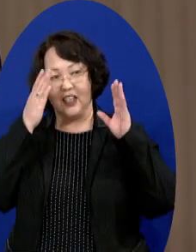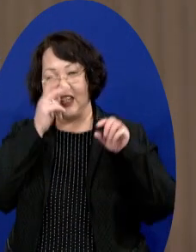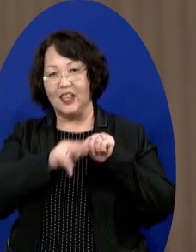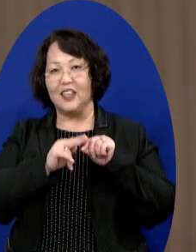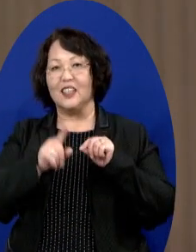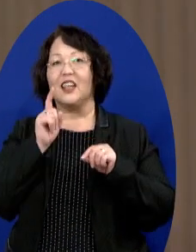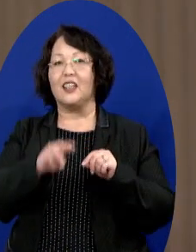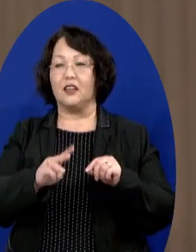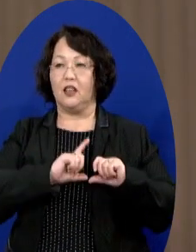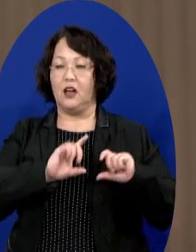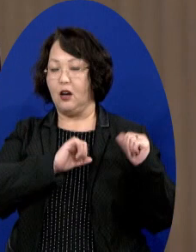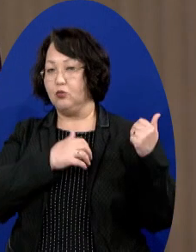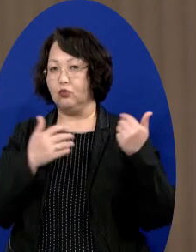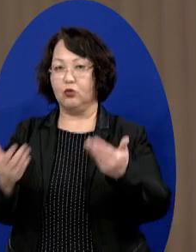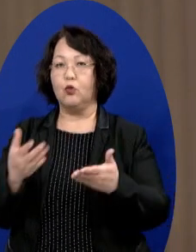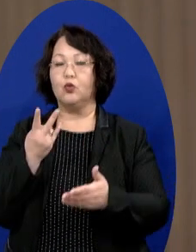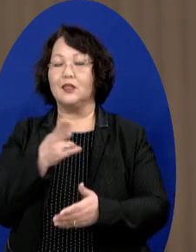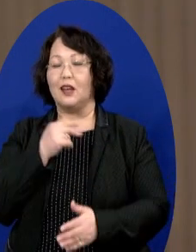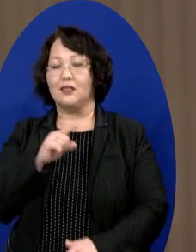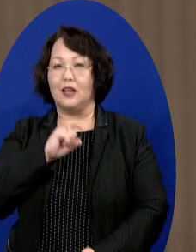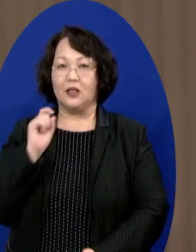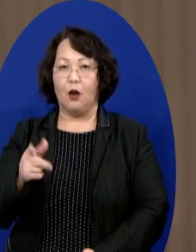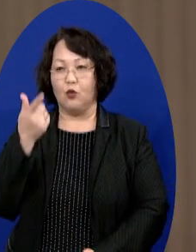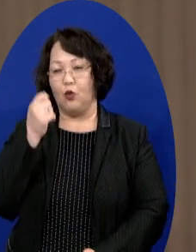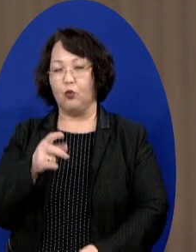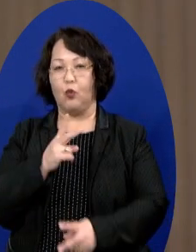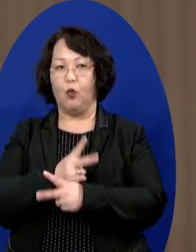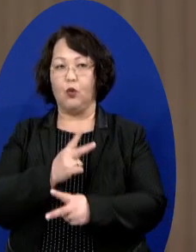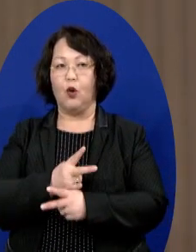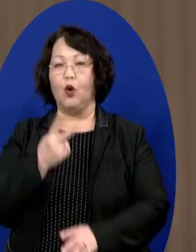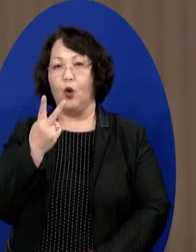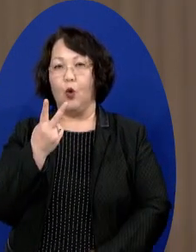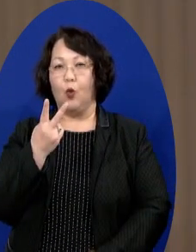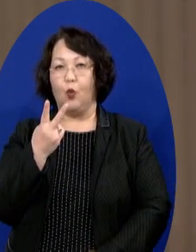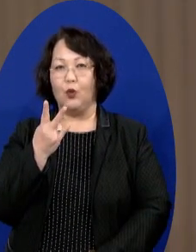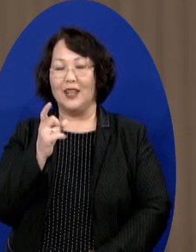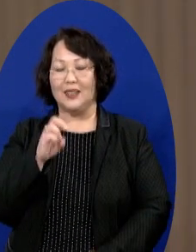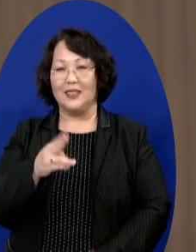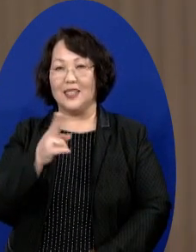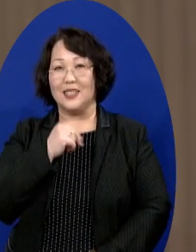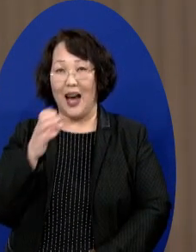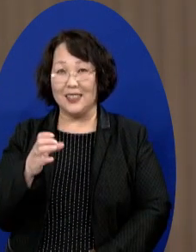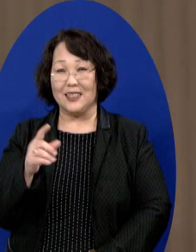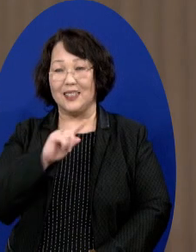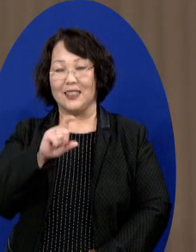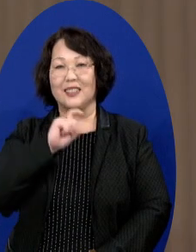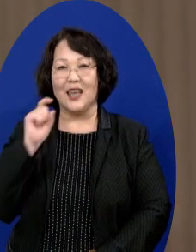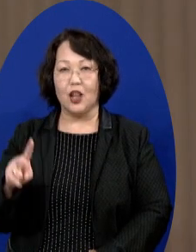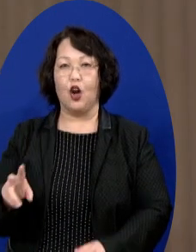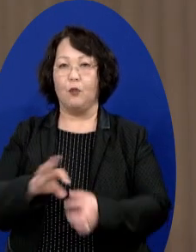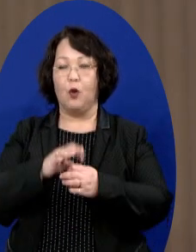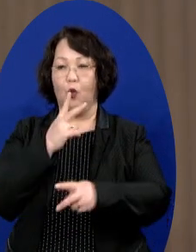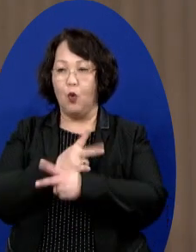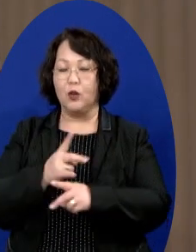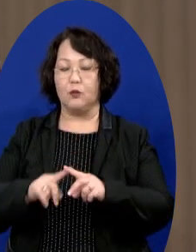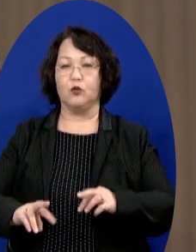зээлийн орчинд одоо мөрдөд хамгийн гол хувь болох энэ үндсаасны зах зээлийн тухай хувь нэмэлт өөрчлөлт оруулах. Түүнтэй холбогдсон